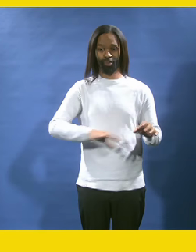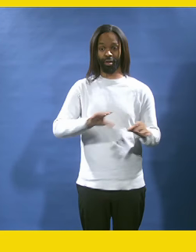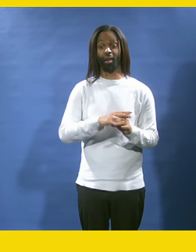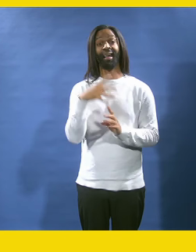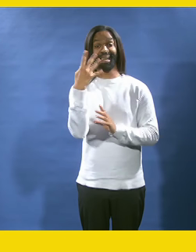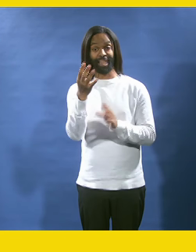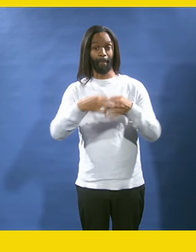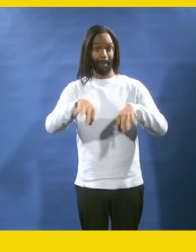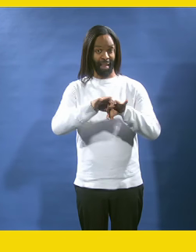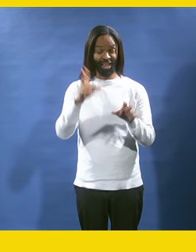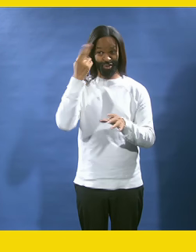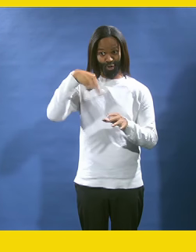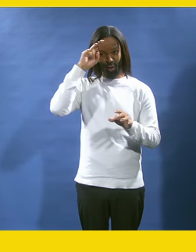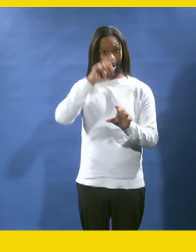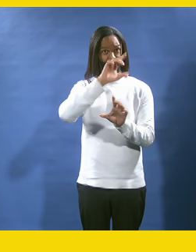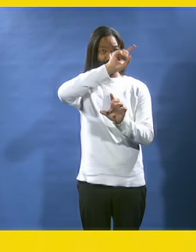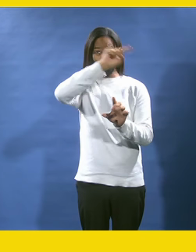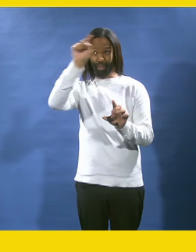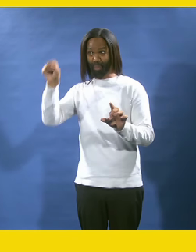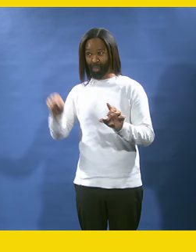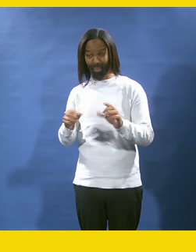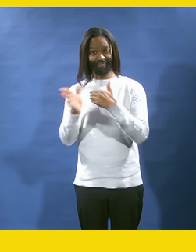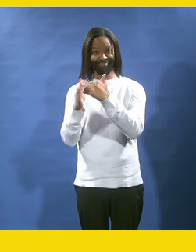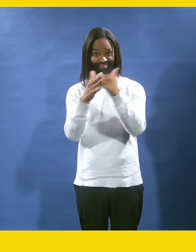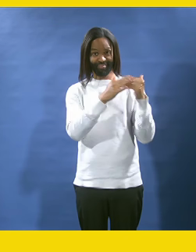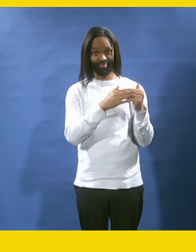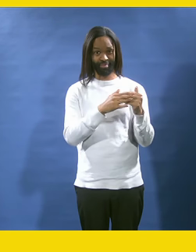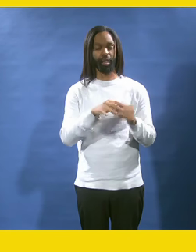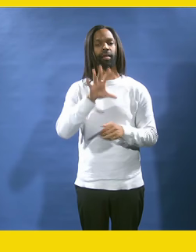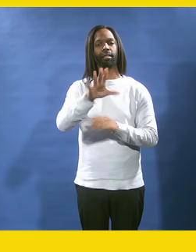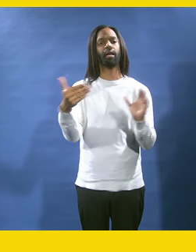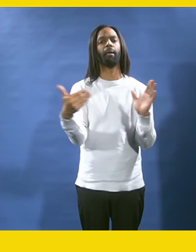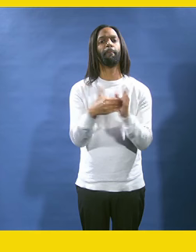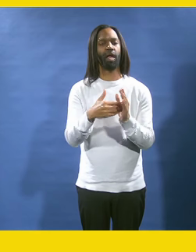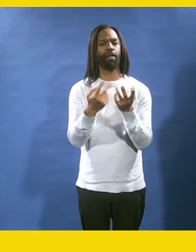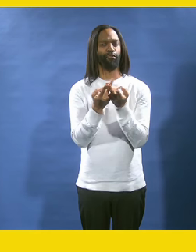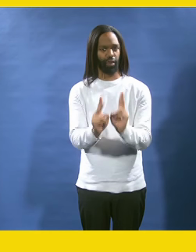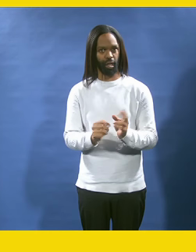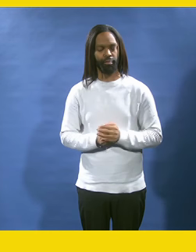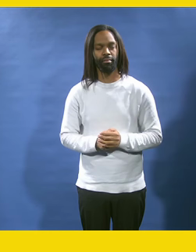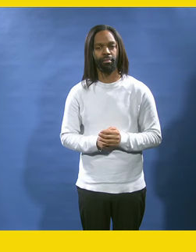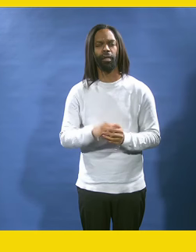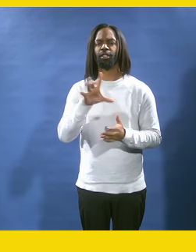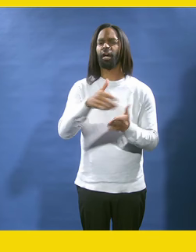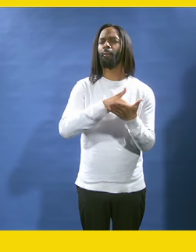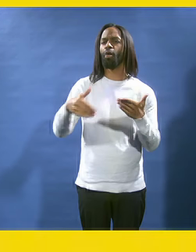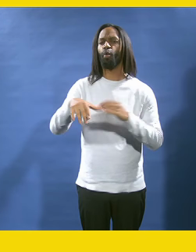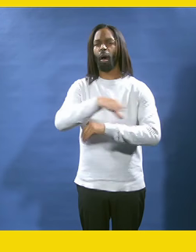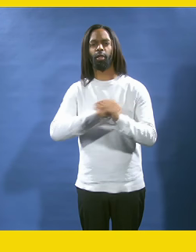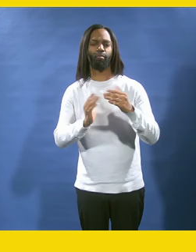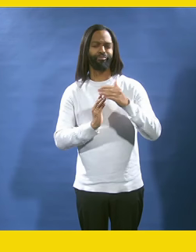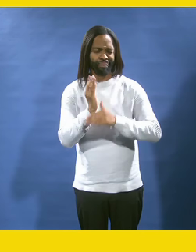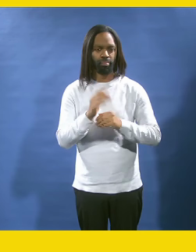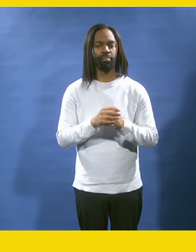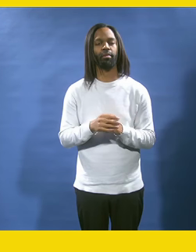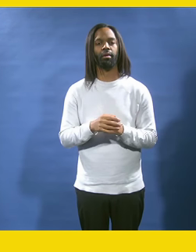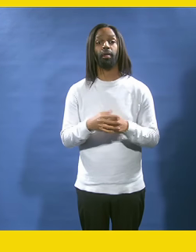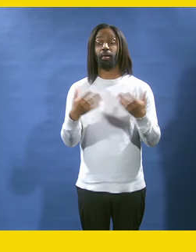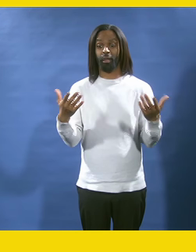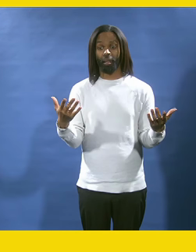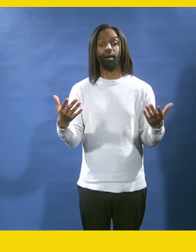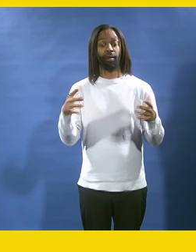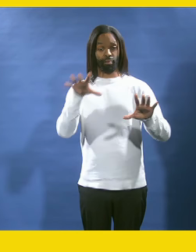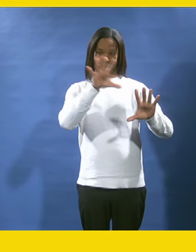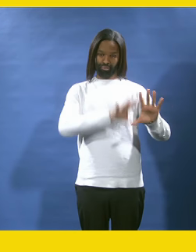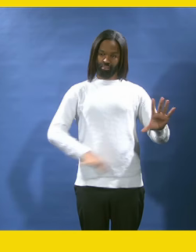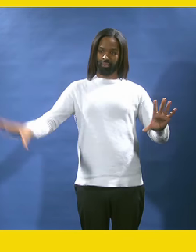pays européens. Elle est composée de 5000 communes, un peu plus de 5 millions d'habitants, et si sur son territoire il